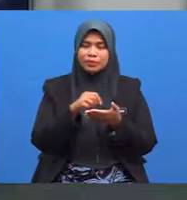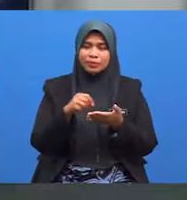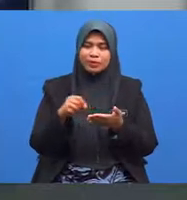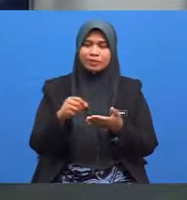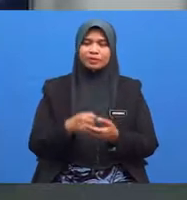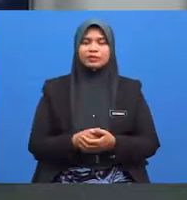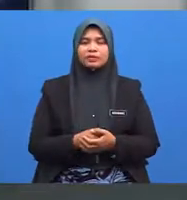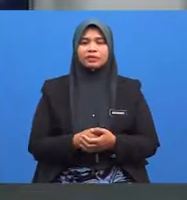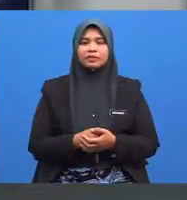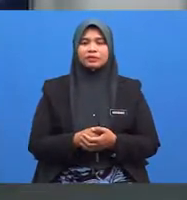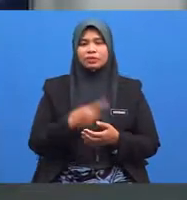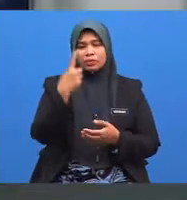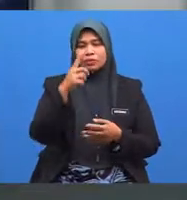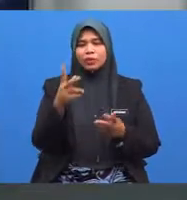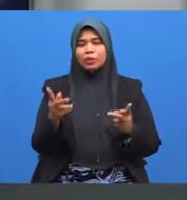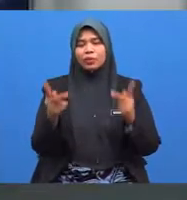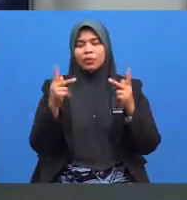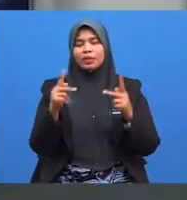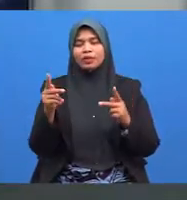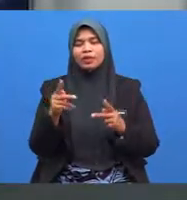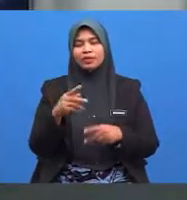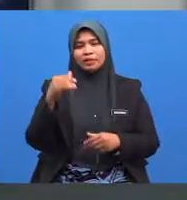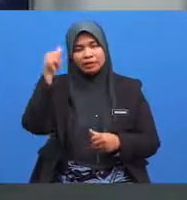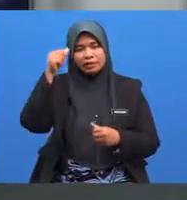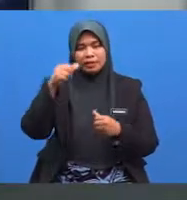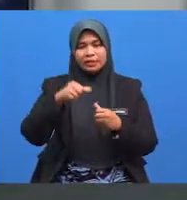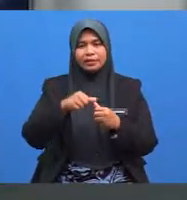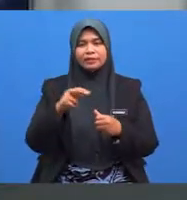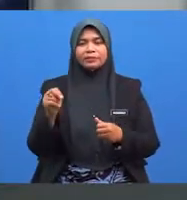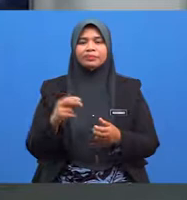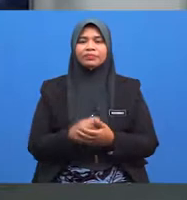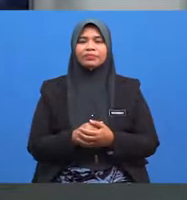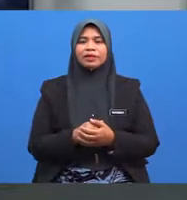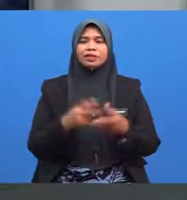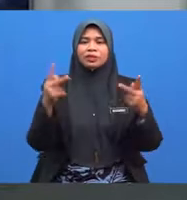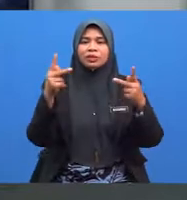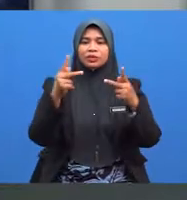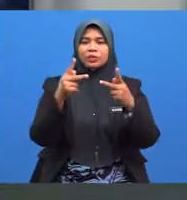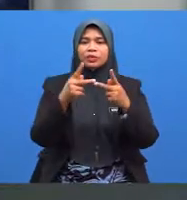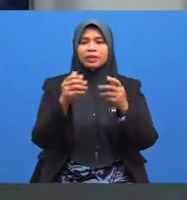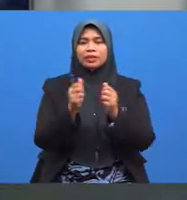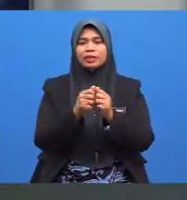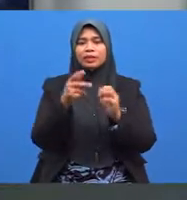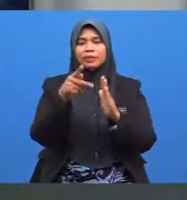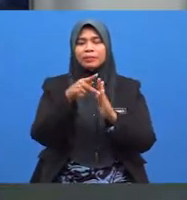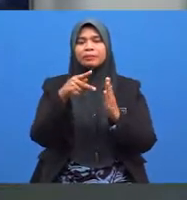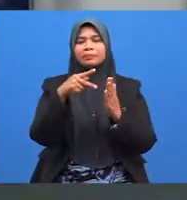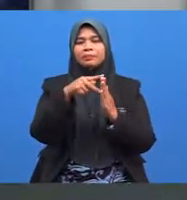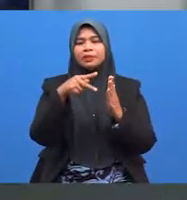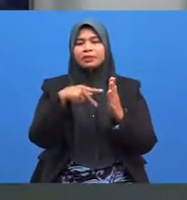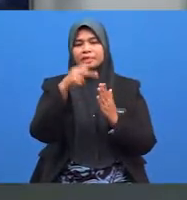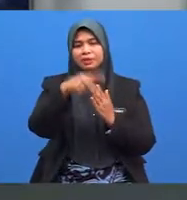tersebut demi memperkukuh daya ingatan. Ia sesuai dengan prinsip ilmu sejarah itu